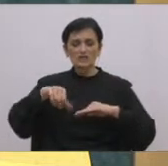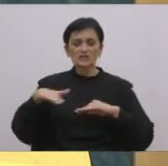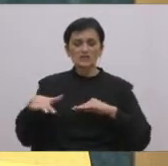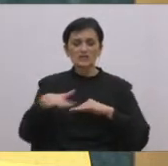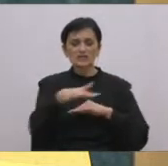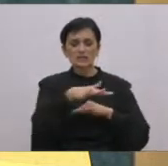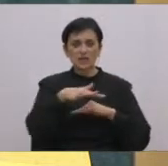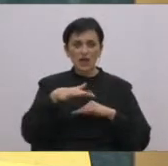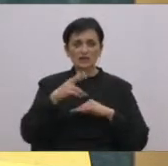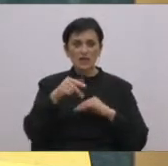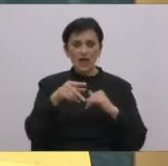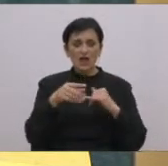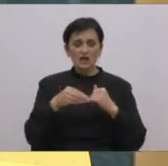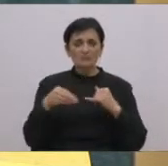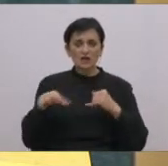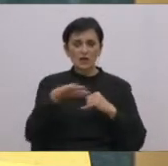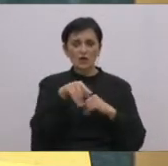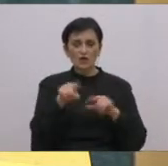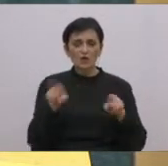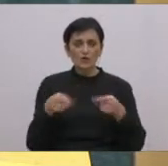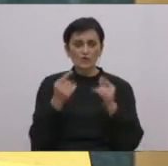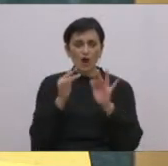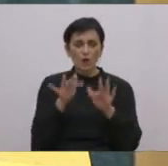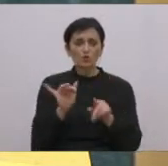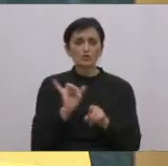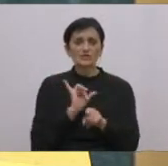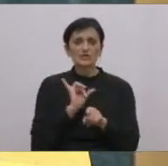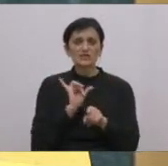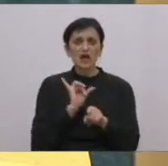დასახლებებში და მდებარეობებში ვახორციელებთ, სადაც